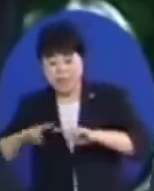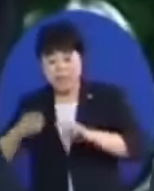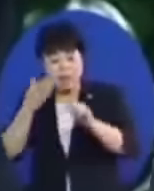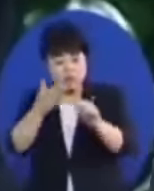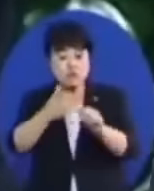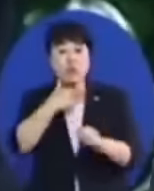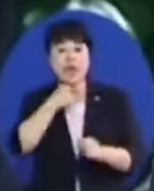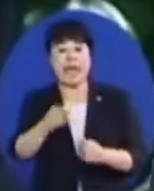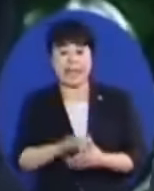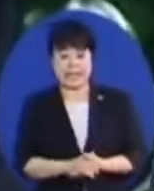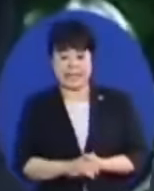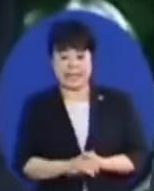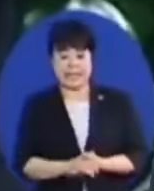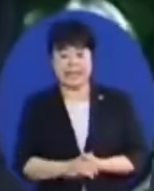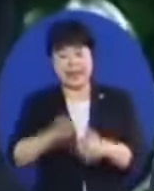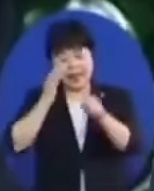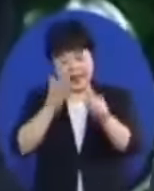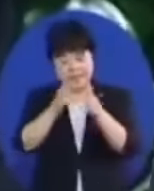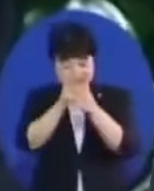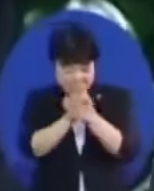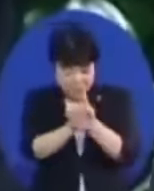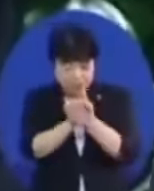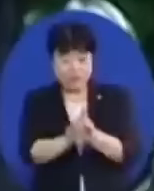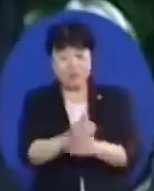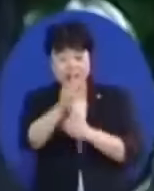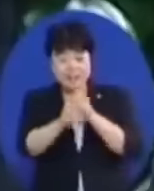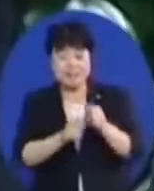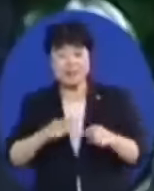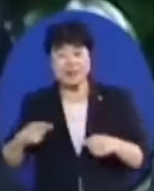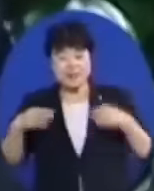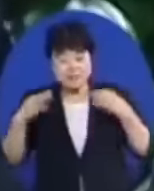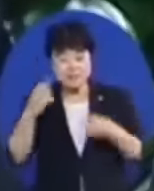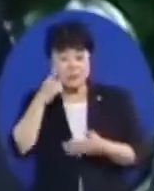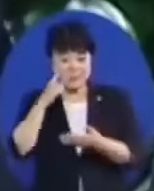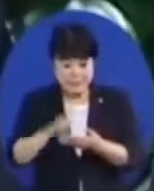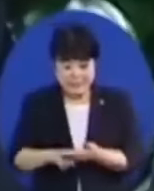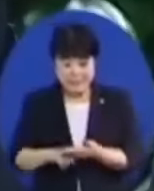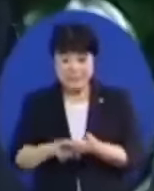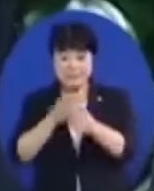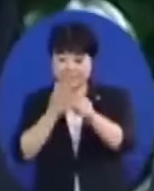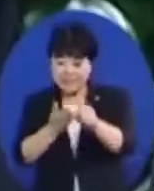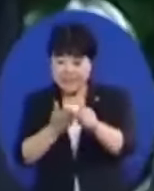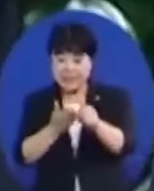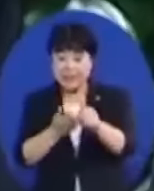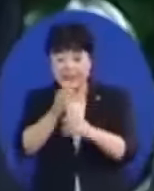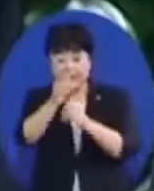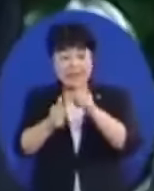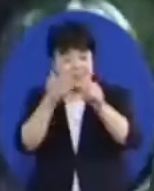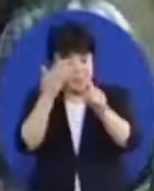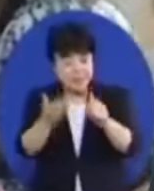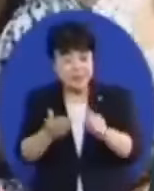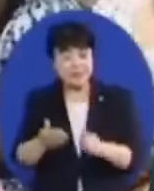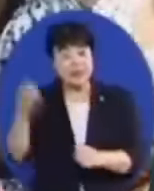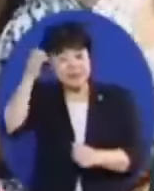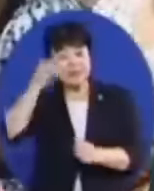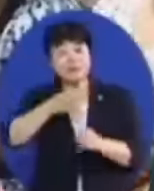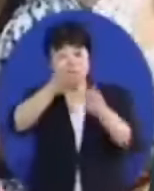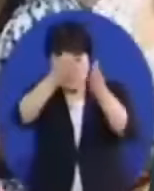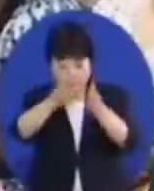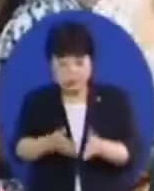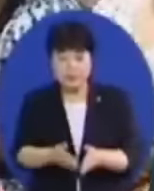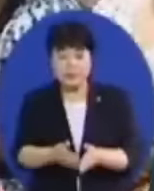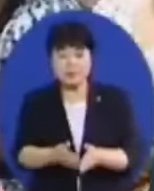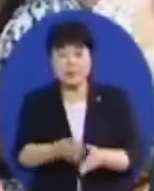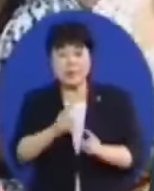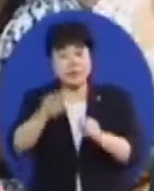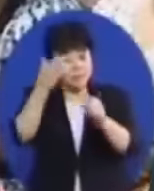주시기를 원하시므로 간절히 기도하고 하나님의 음성을 찾으십시오. 그러면 하나님께서 성경을 통해서